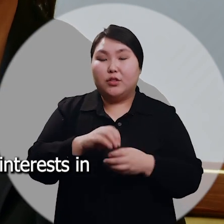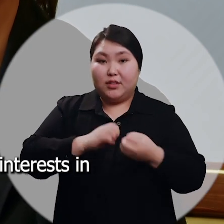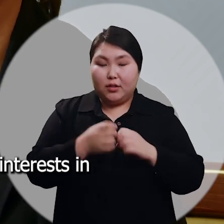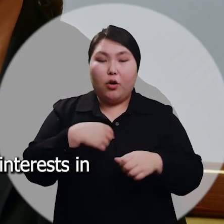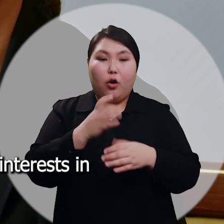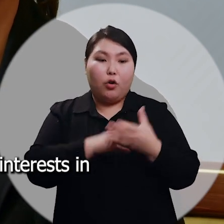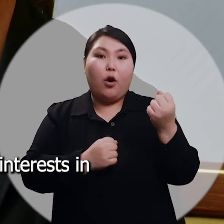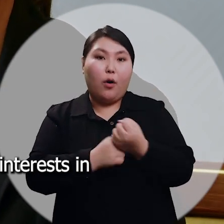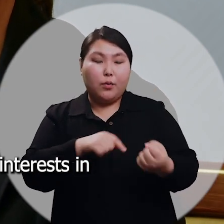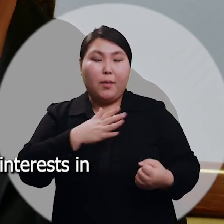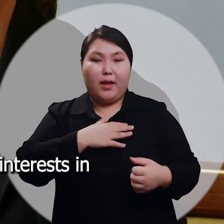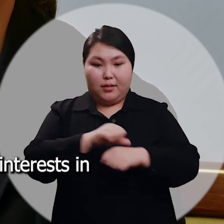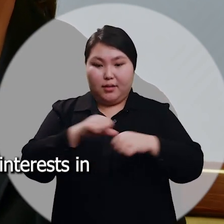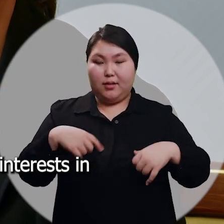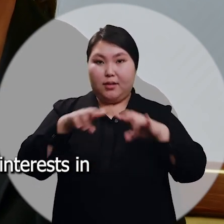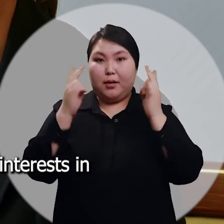-ийн байавуулоггагээн